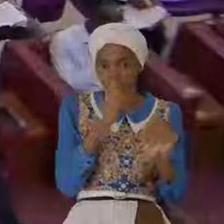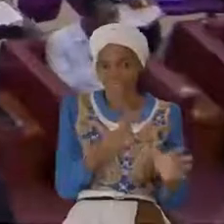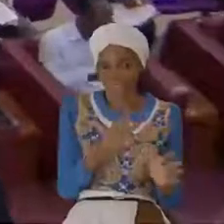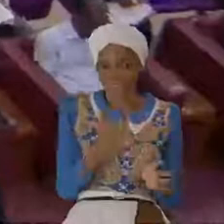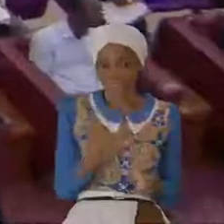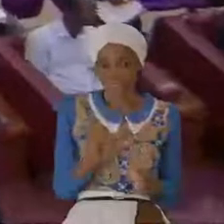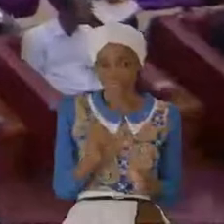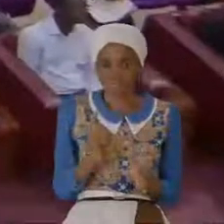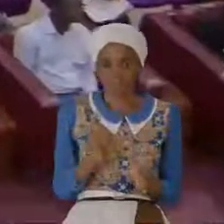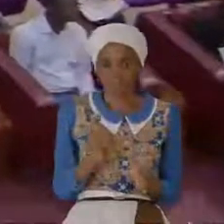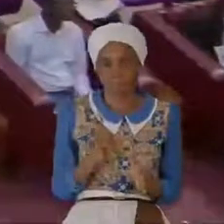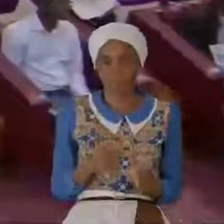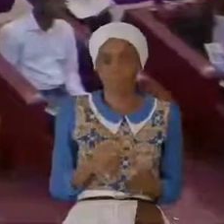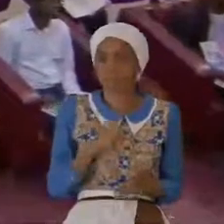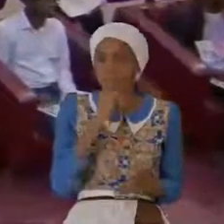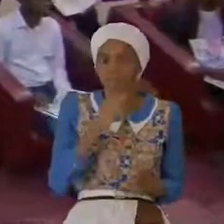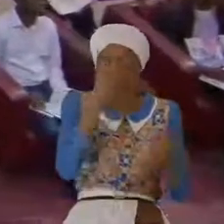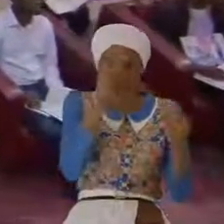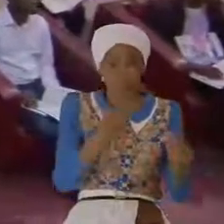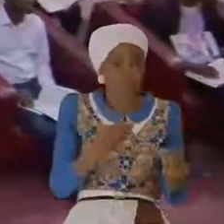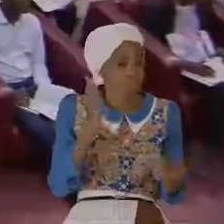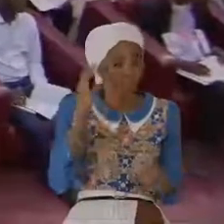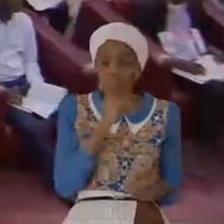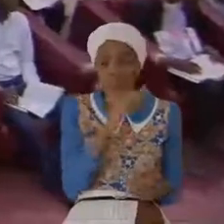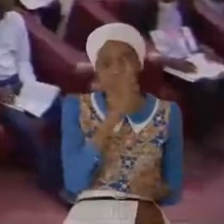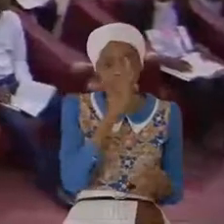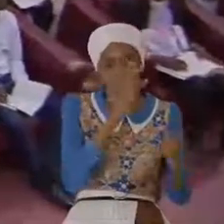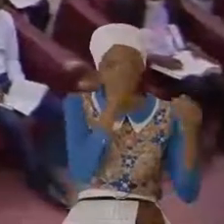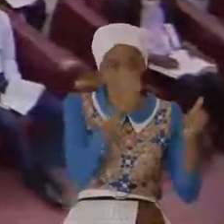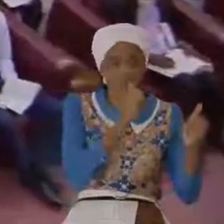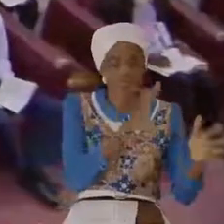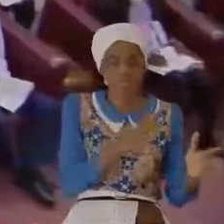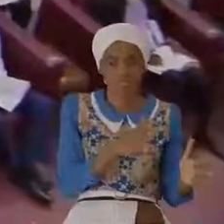heureux. La désobéissance ne sera pas bénie.